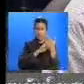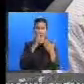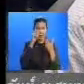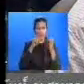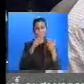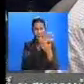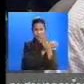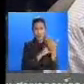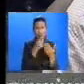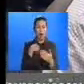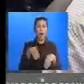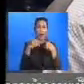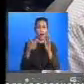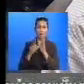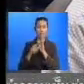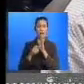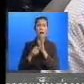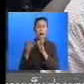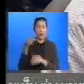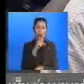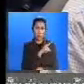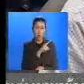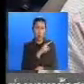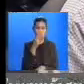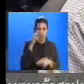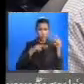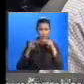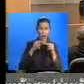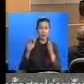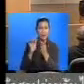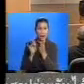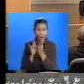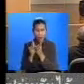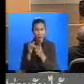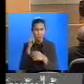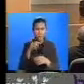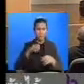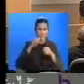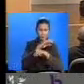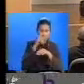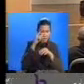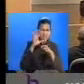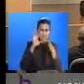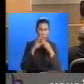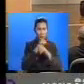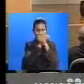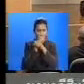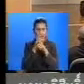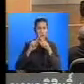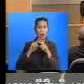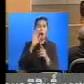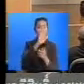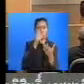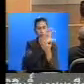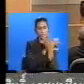เลขาธิการอาเซียนเป็นผู้ประสานการสำรองยาและดูแลมาตรการป้องกันและการแก้ปัญหาในภูมิภาคซึ่งคณะผู้แทน